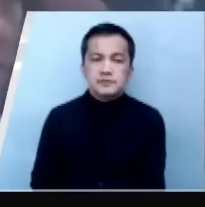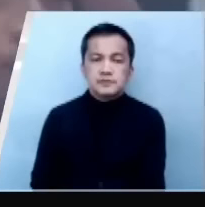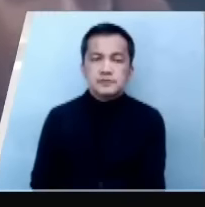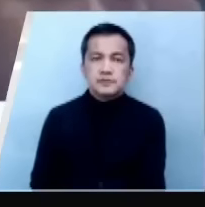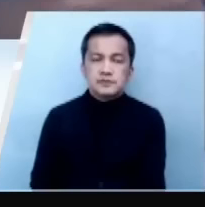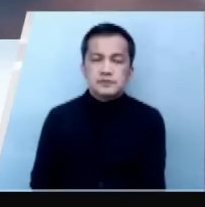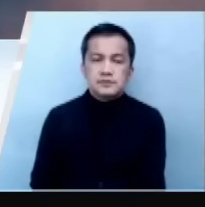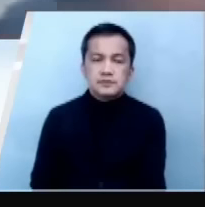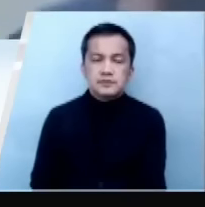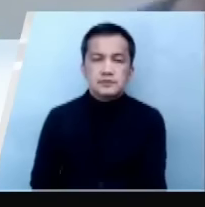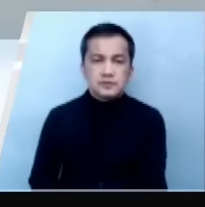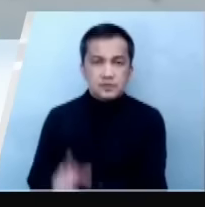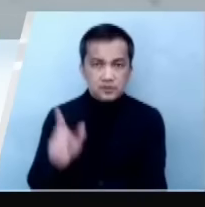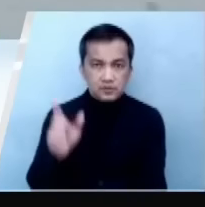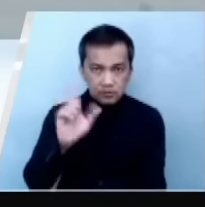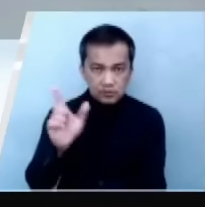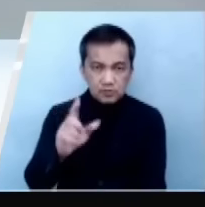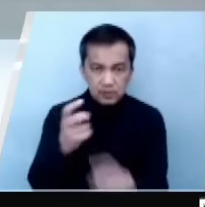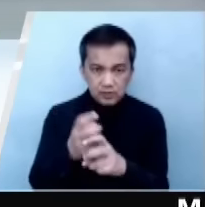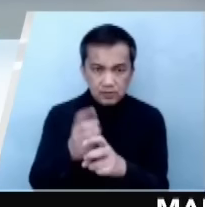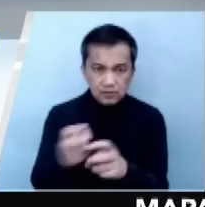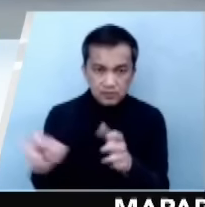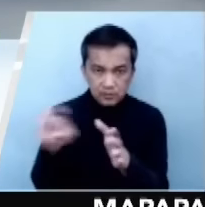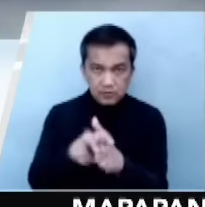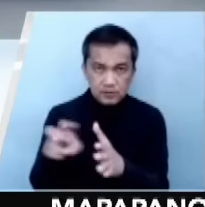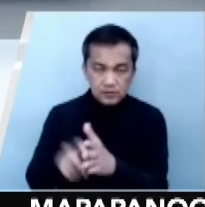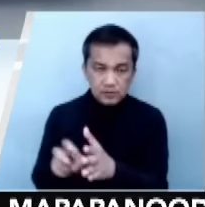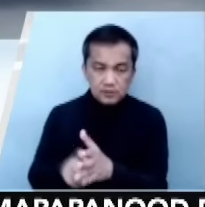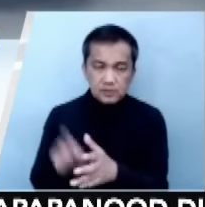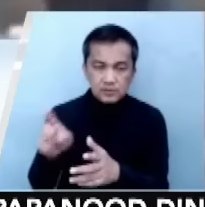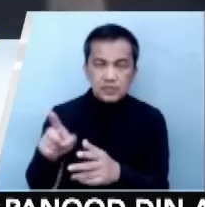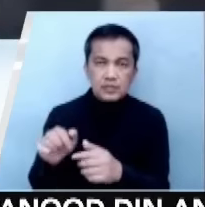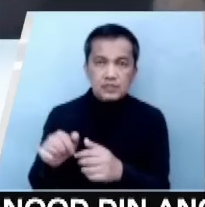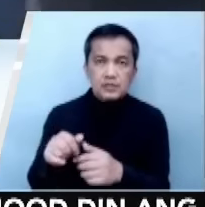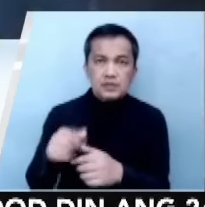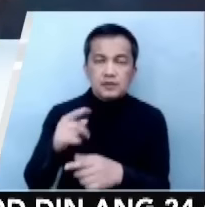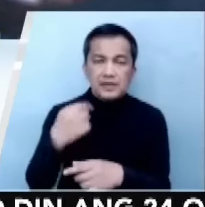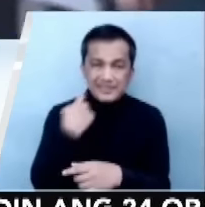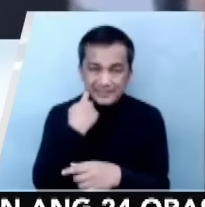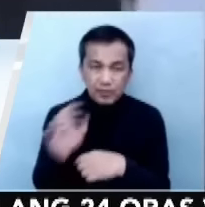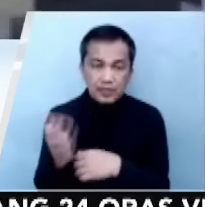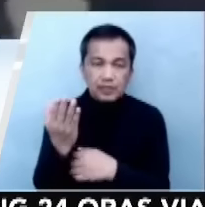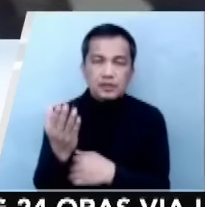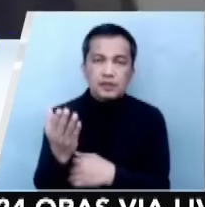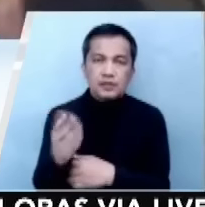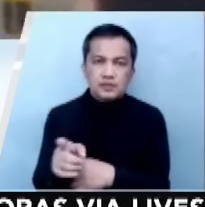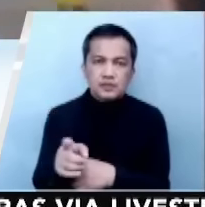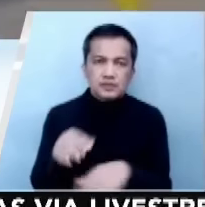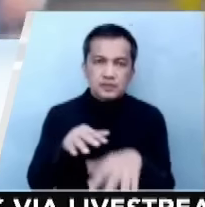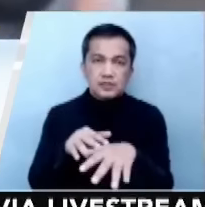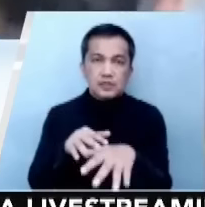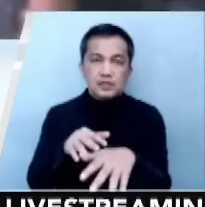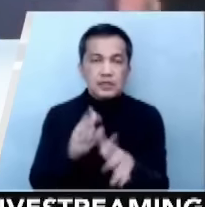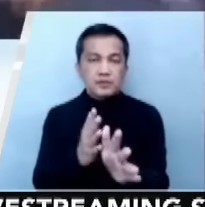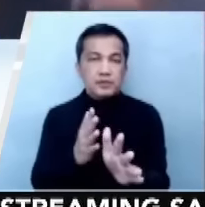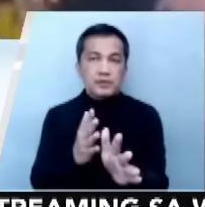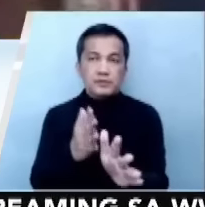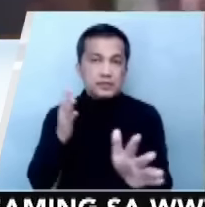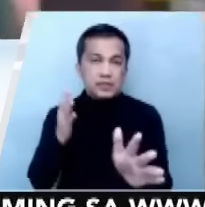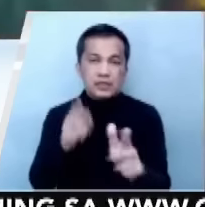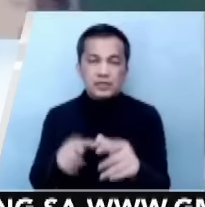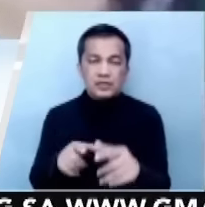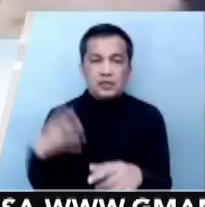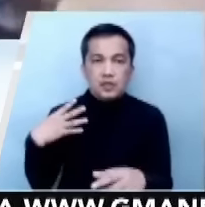Ilang oras na hirapan sumakay ang mga pasahero sa Caruncho Avenue sa Pasig City kaninang umaga. Nagkapila tuloy ang mga nag-aabang ng